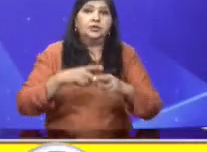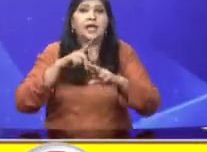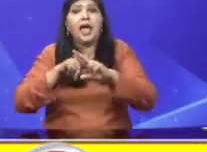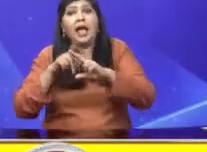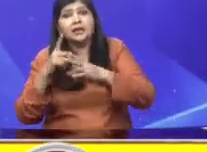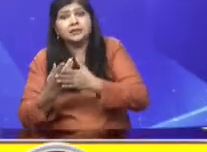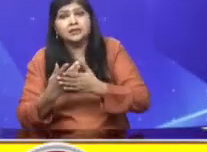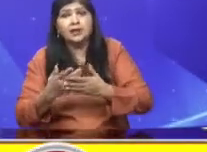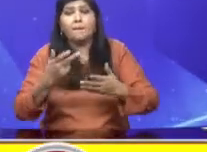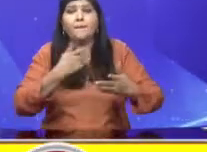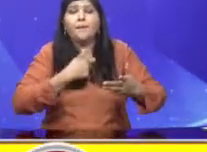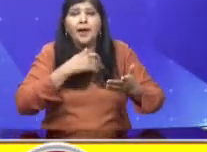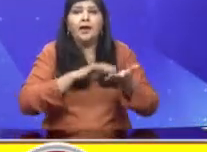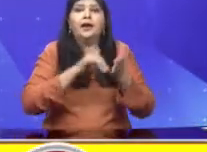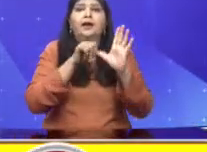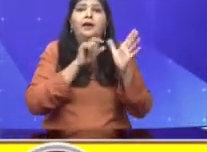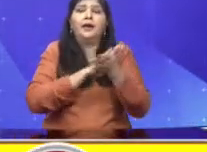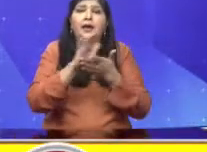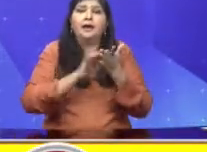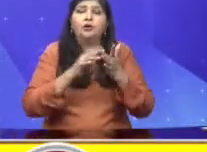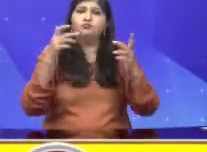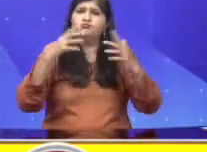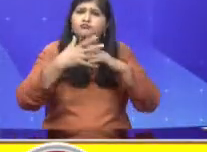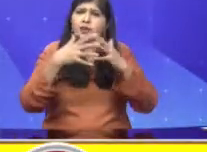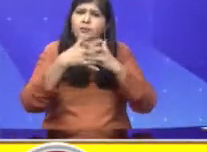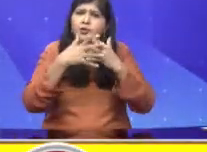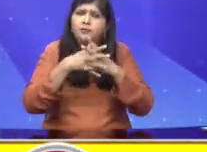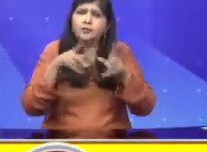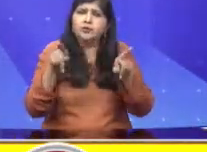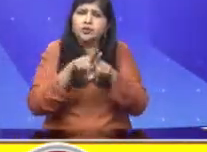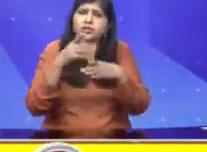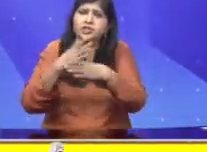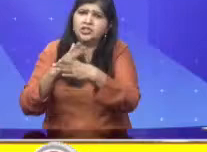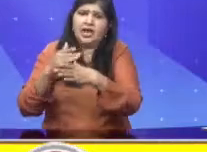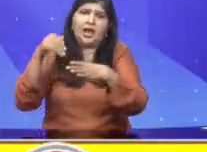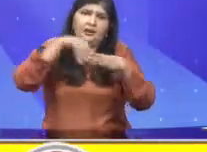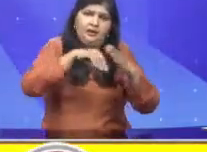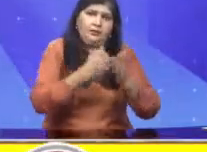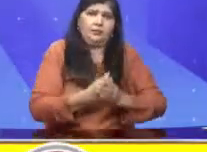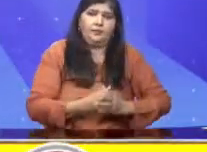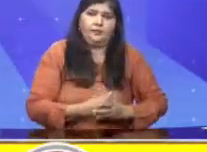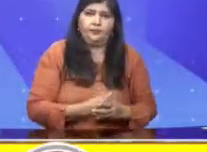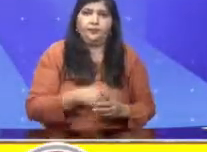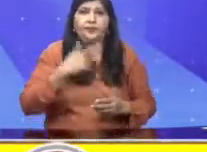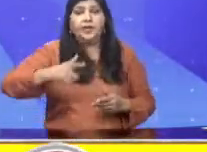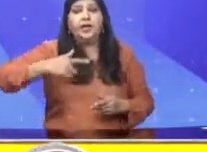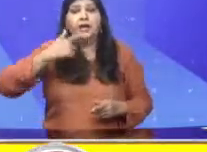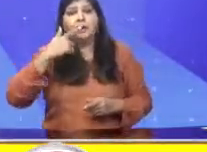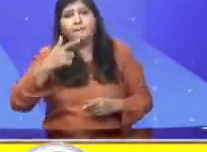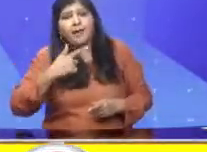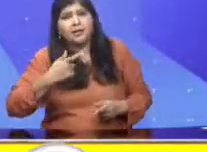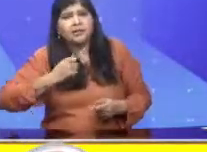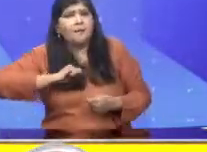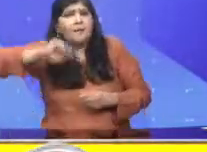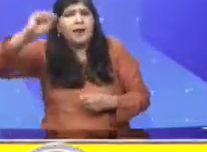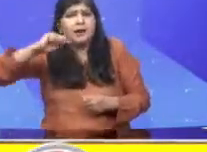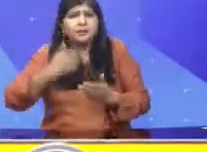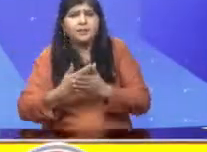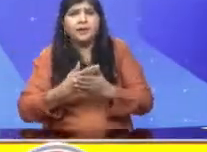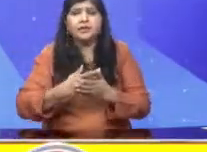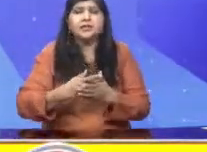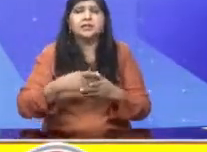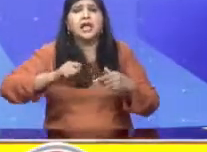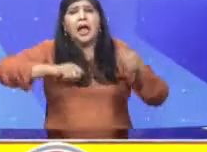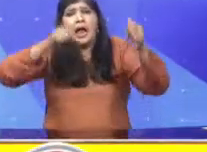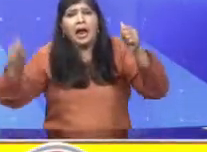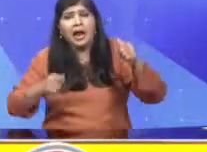माई हैंडलूम माई प्राइड के साथ शैर करें साथियों बात जब आजादी के आंदोलन और खादी